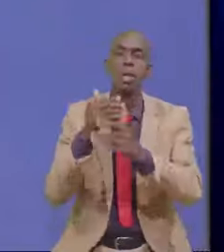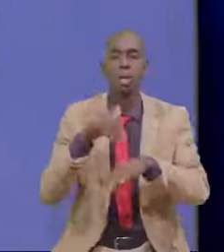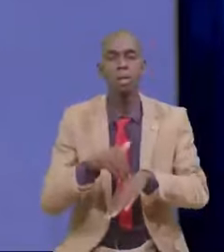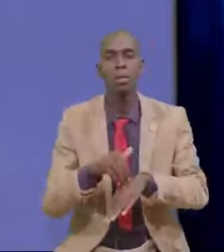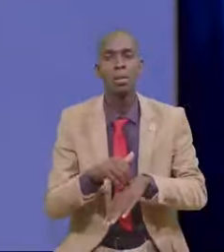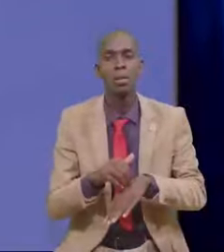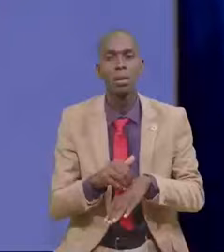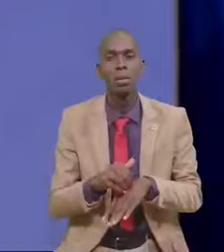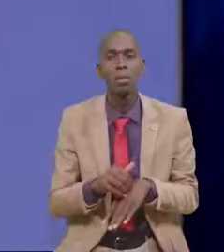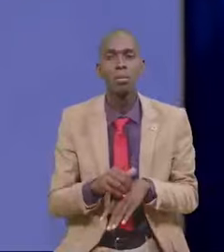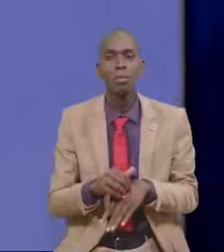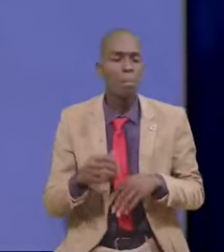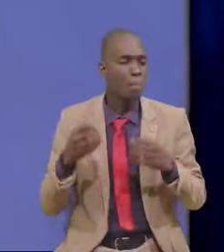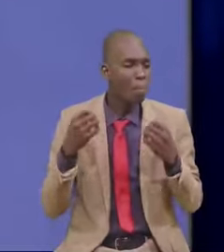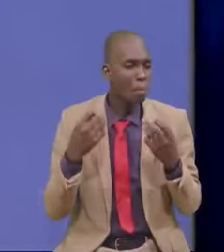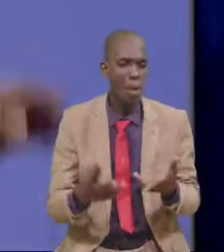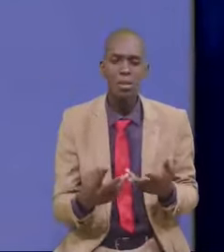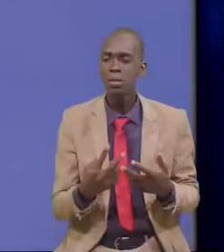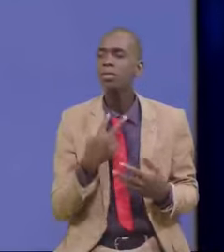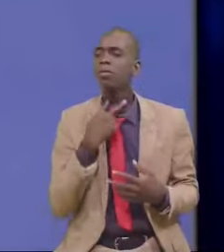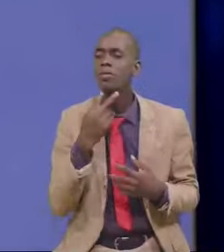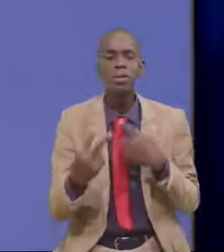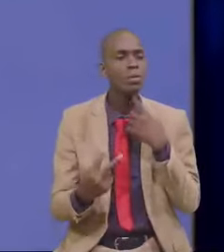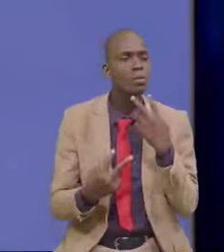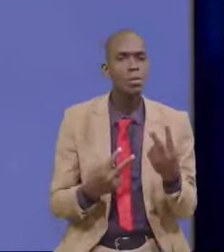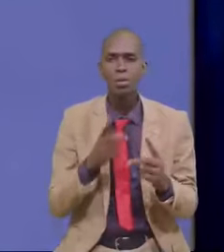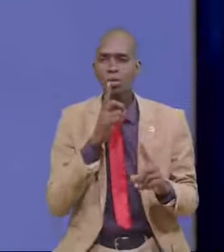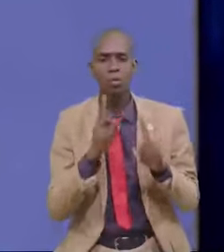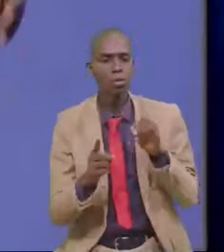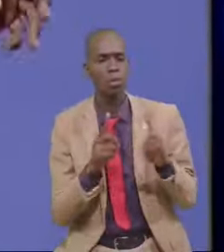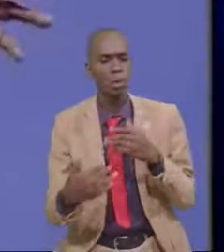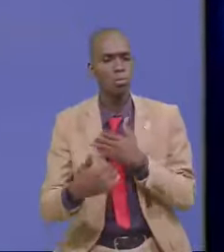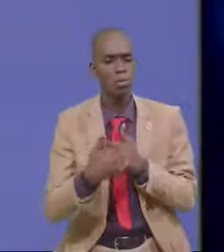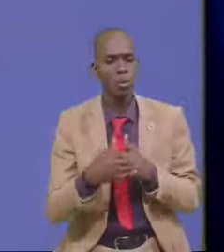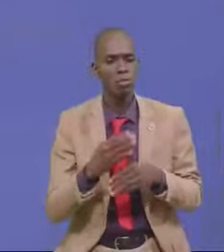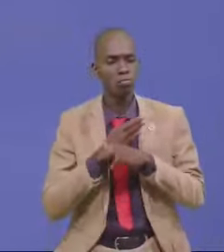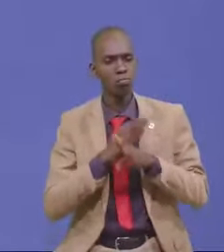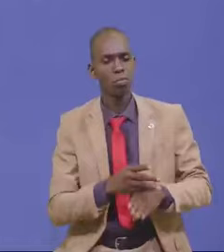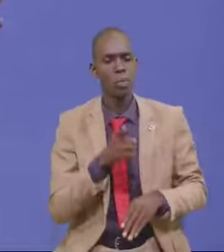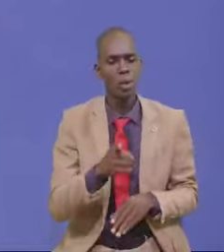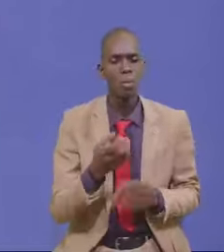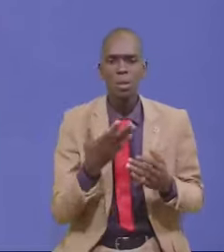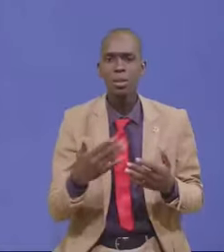Plusieurs voies autour d'elle. Plusieurs distractions autour.